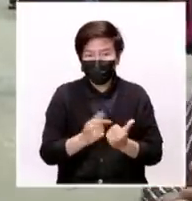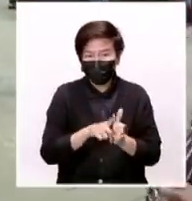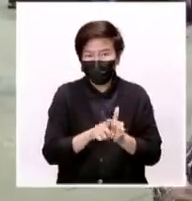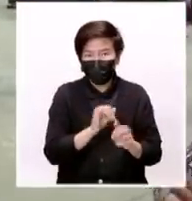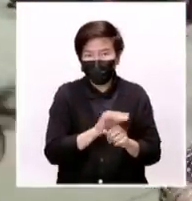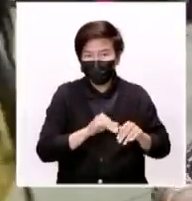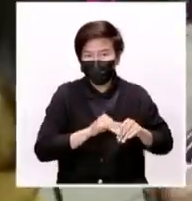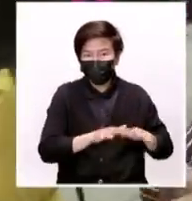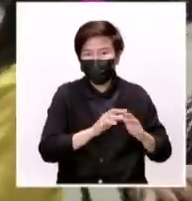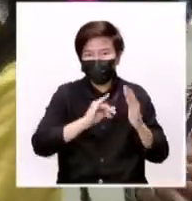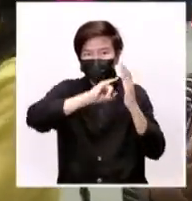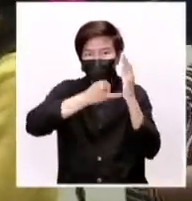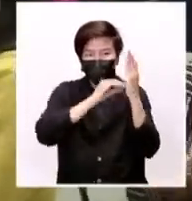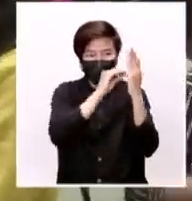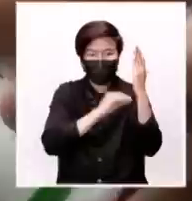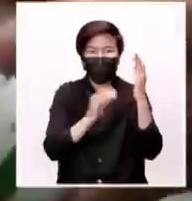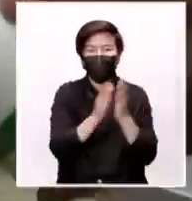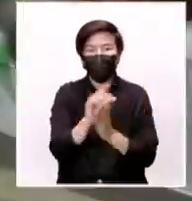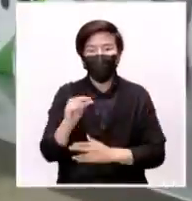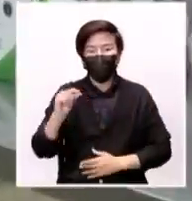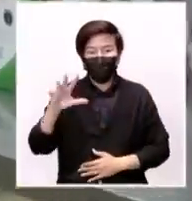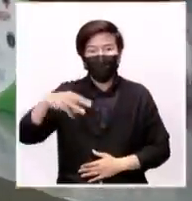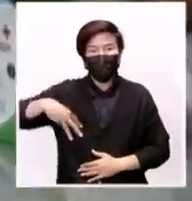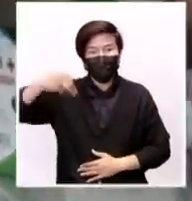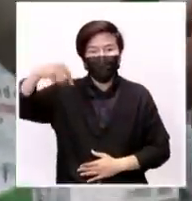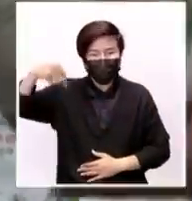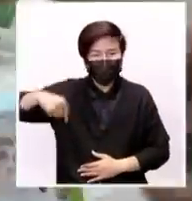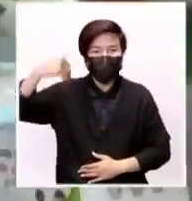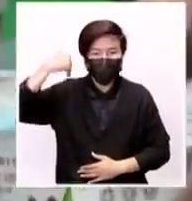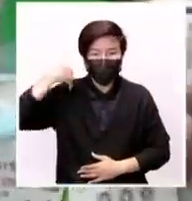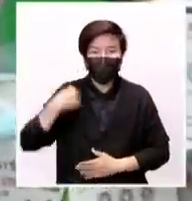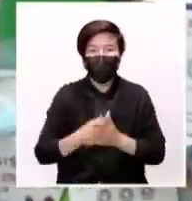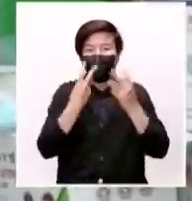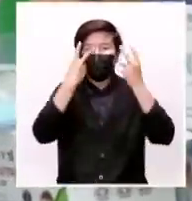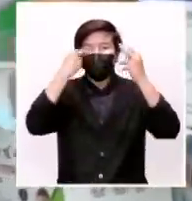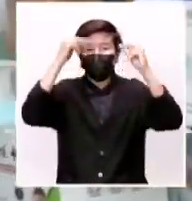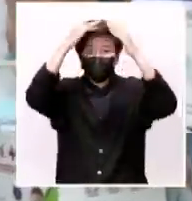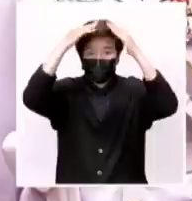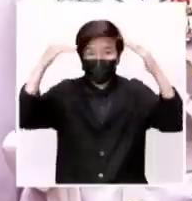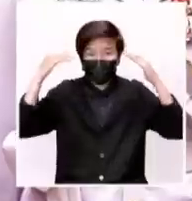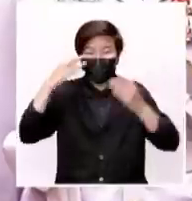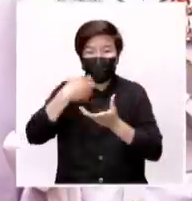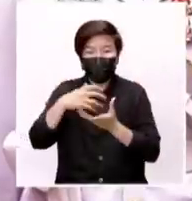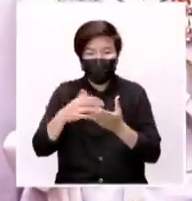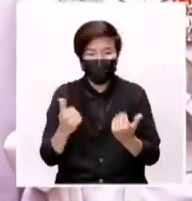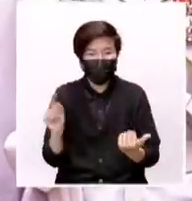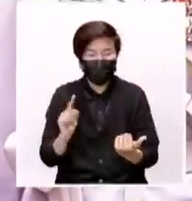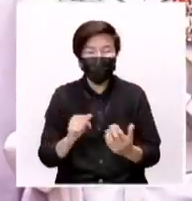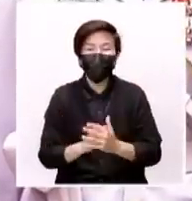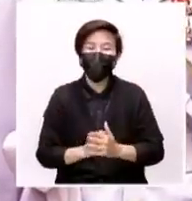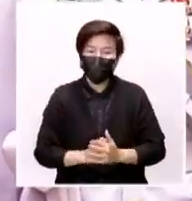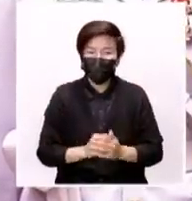กครั้งใน25เขตการปกครองรวมทั้งที่นครหลวงฮานอยด้วยซึ่งนายกเวียดนามก็กล่าวนะคะว่ามันมีความเสี่ยงสูงแล้วล่ะ